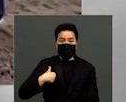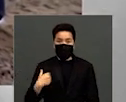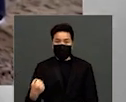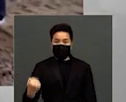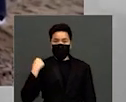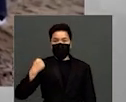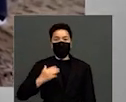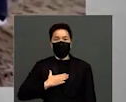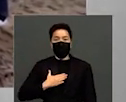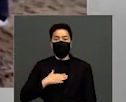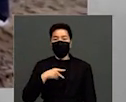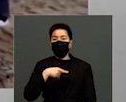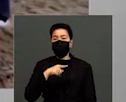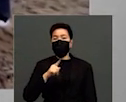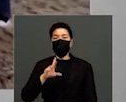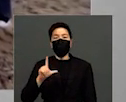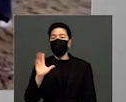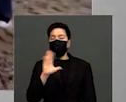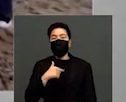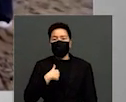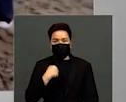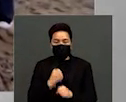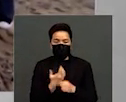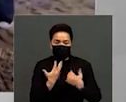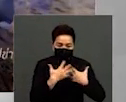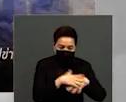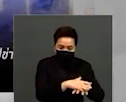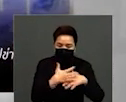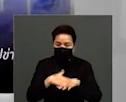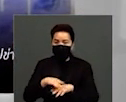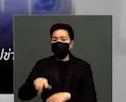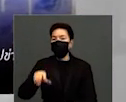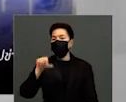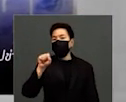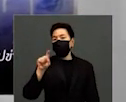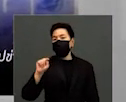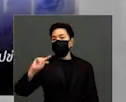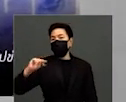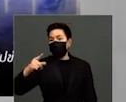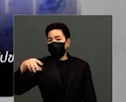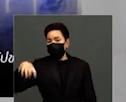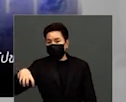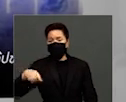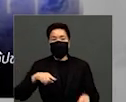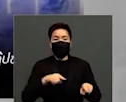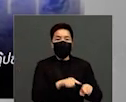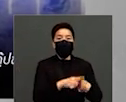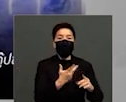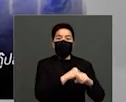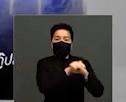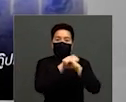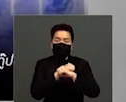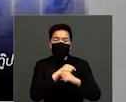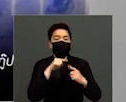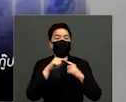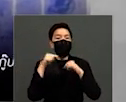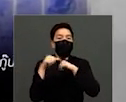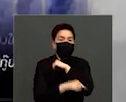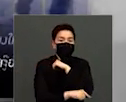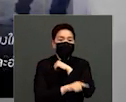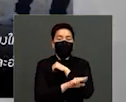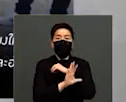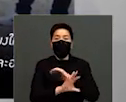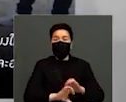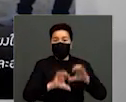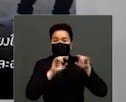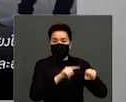อยู่ต้องแบ่งแยกประเภทก่อนนะครับแต่ถ้ายังไม่มีนะครับวันนี้ปปช.มีทั้งหมด76จังหวัดทั่วประเทศมี9ภูมิภาคนะครับเพราะ